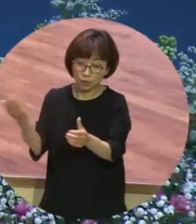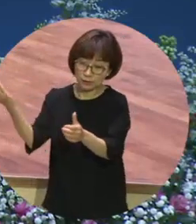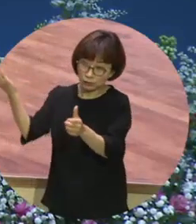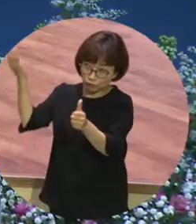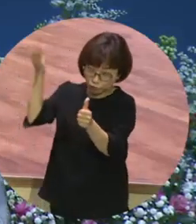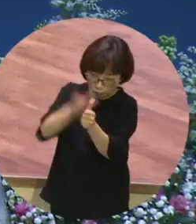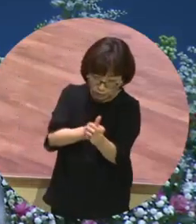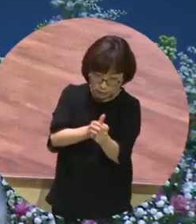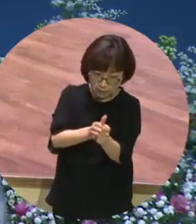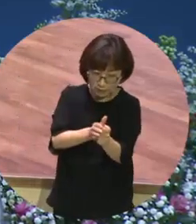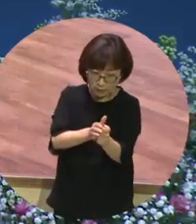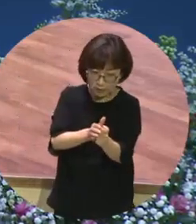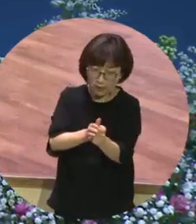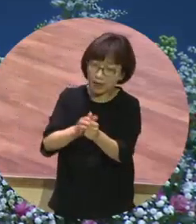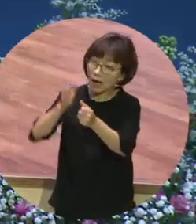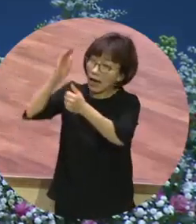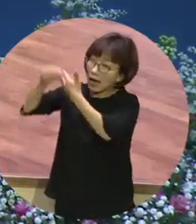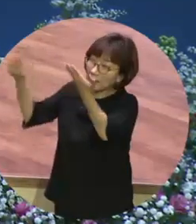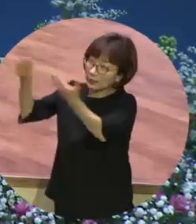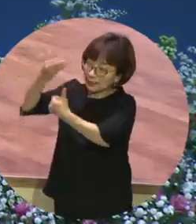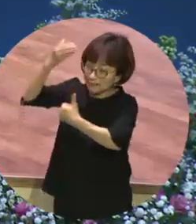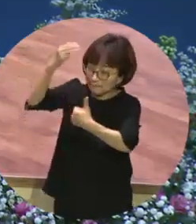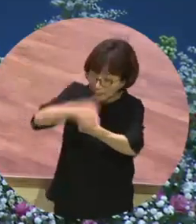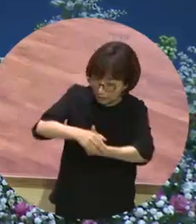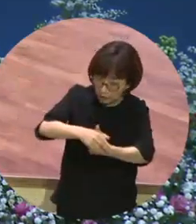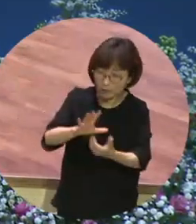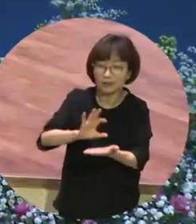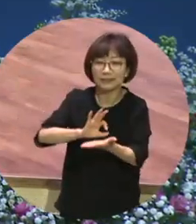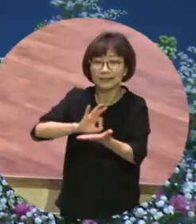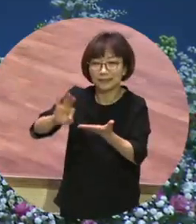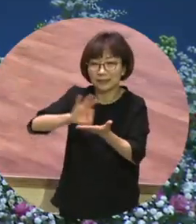하는 중요한 존재로 서시겠다는 겁니다.